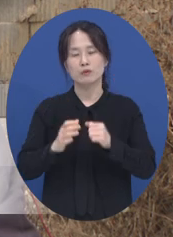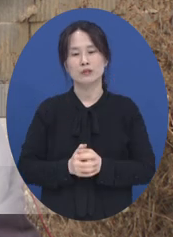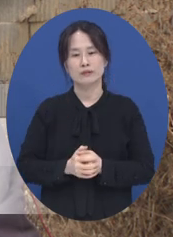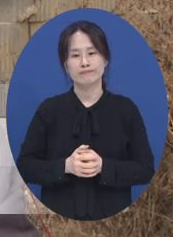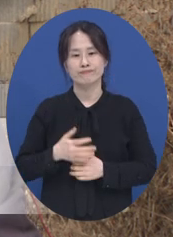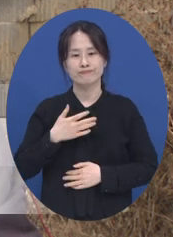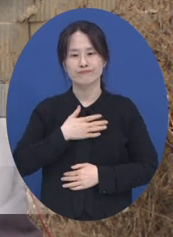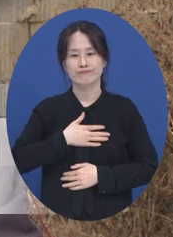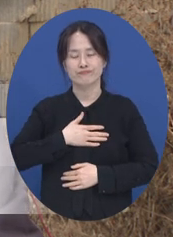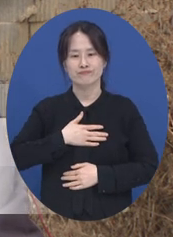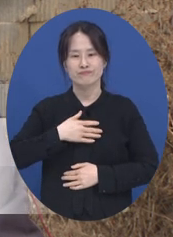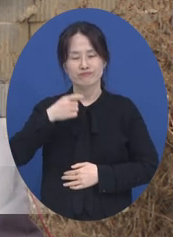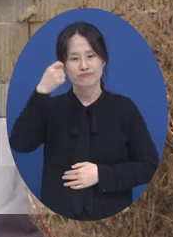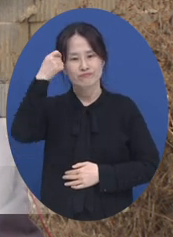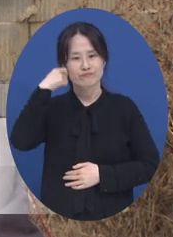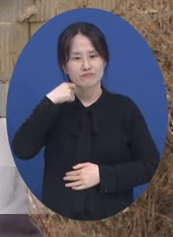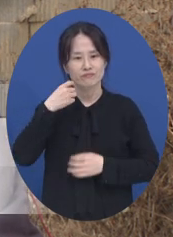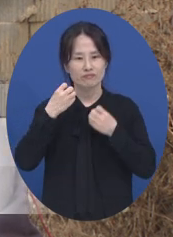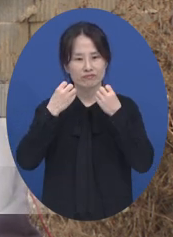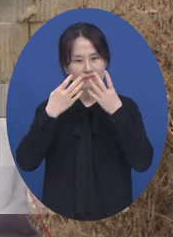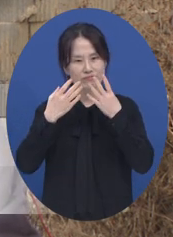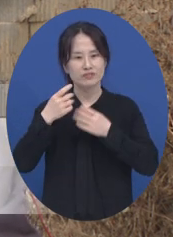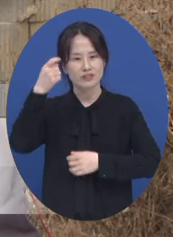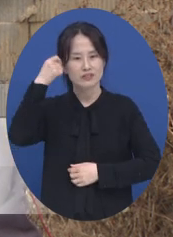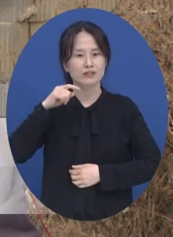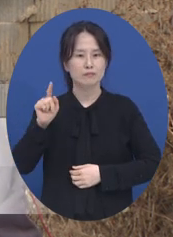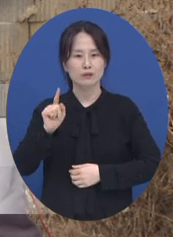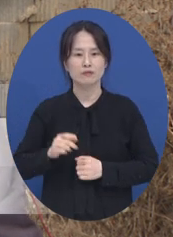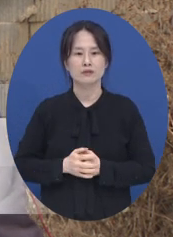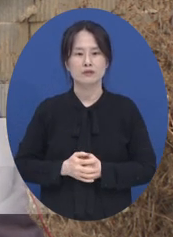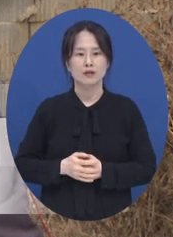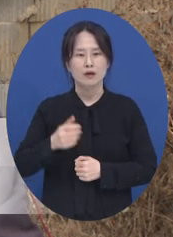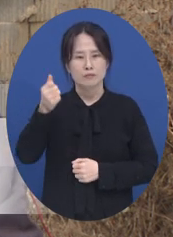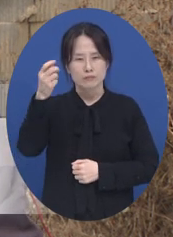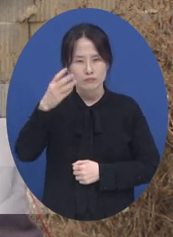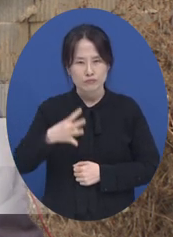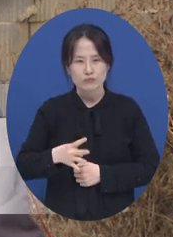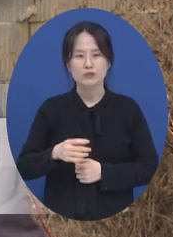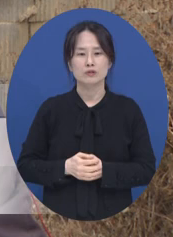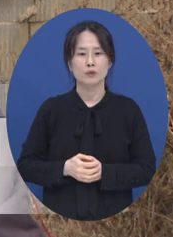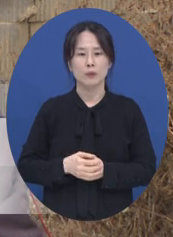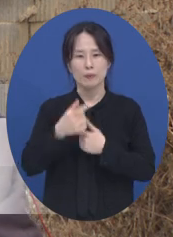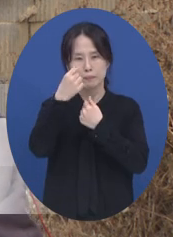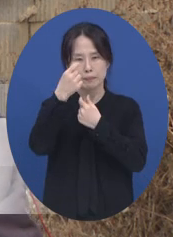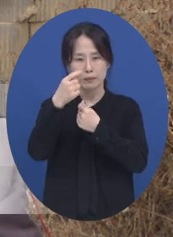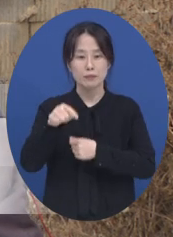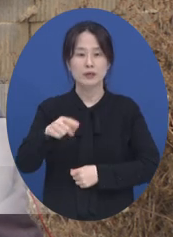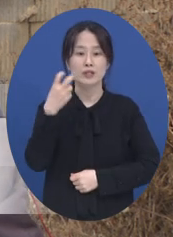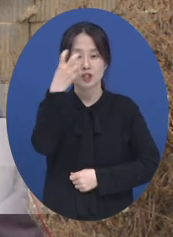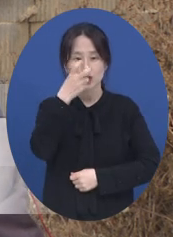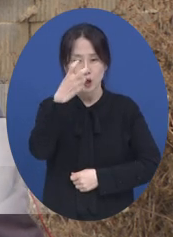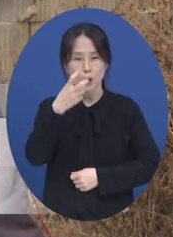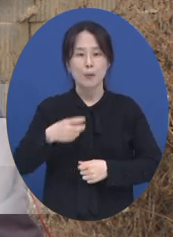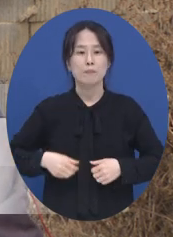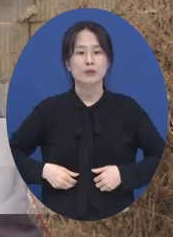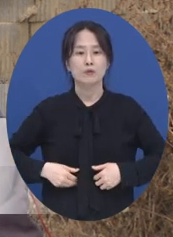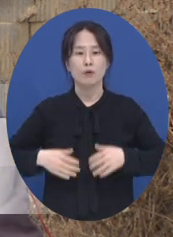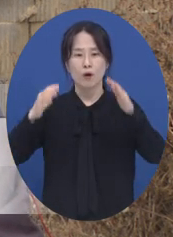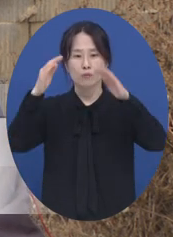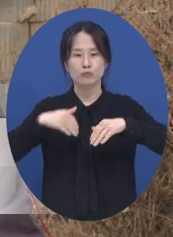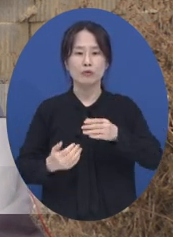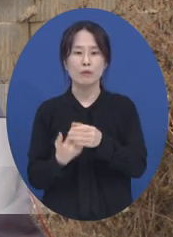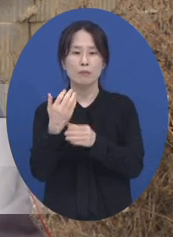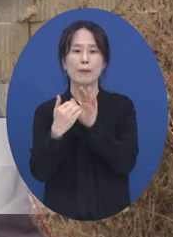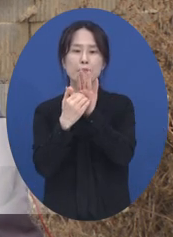보니까 아 좀 감회가 좀 새로운 돼 예 시 시로이 이 전공을 해서 어 붕괴